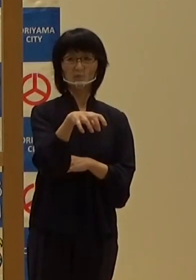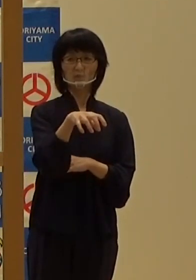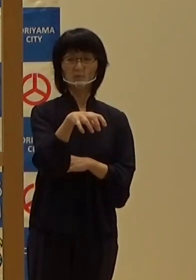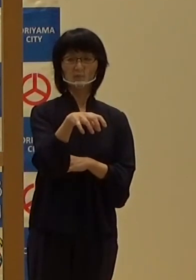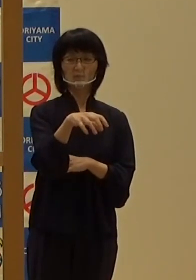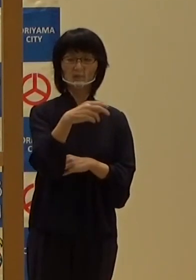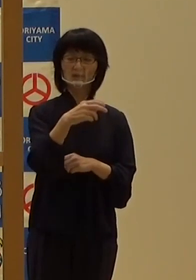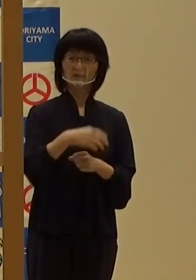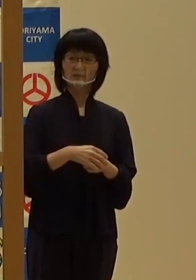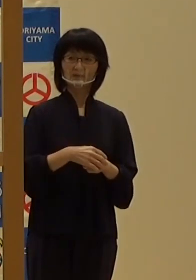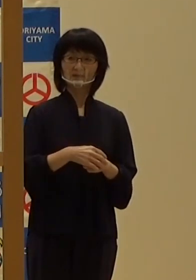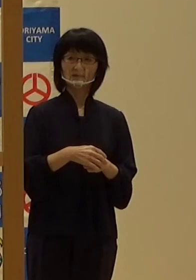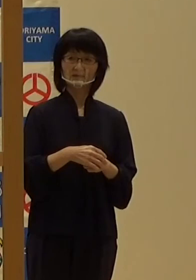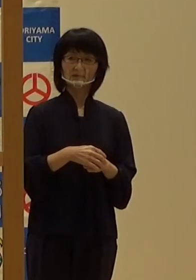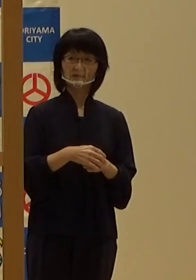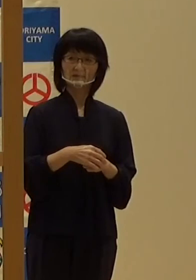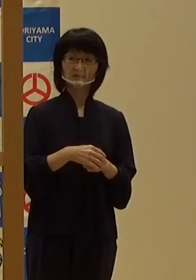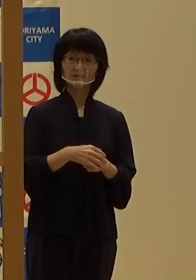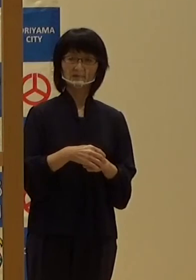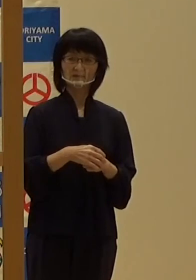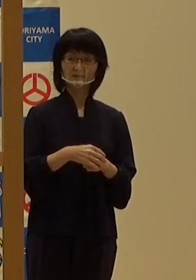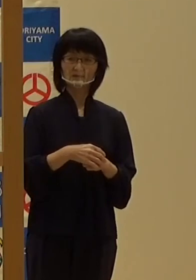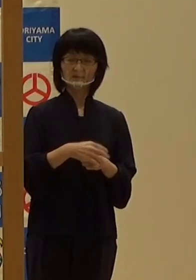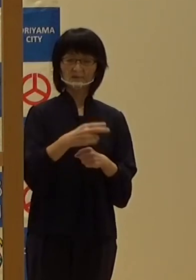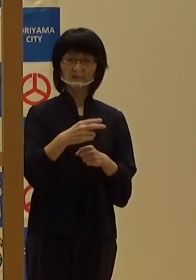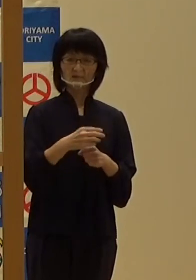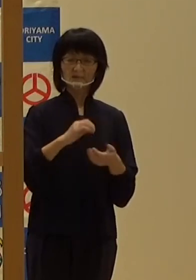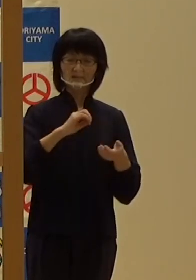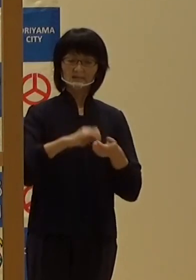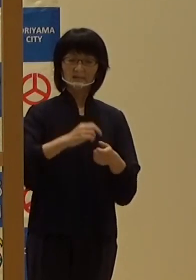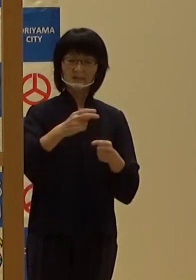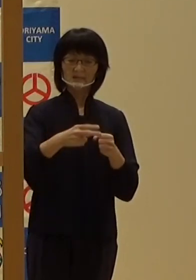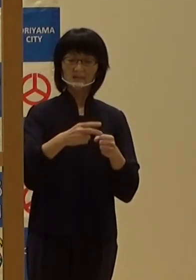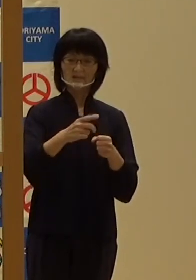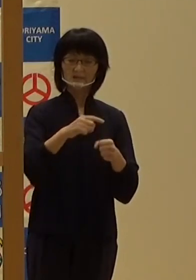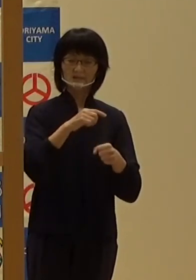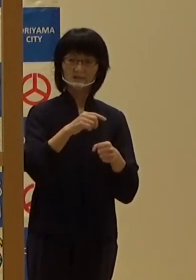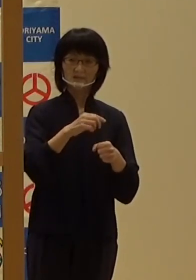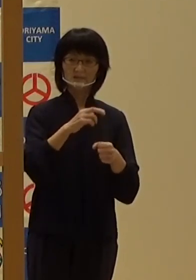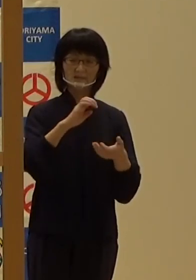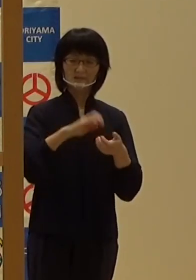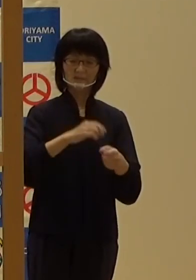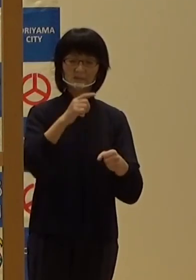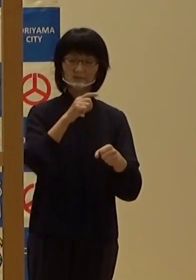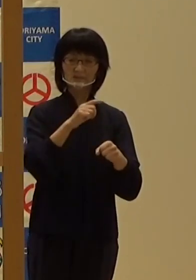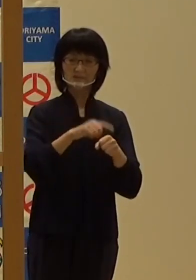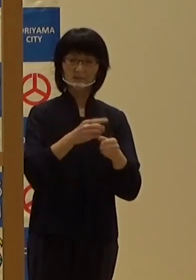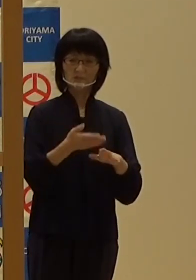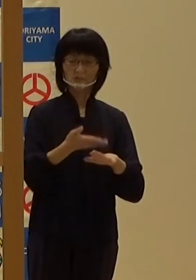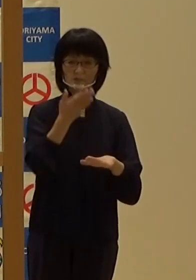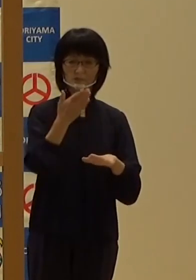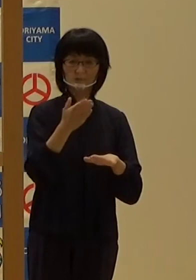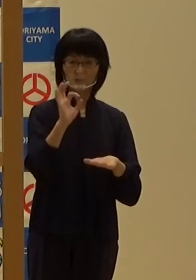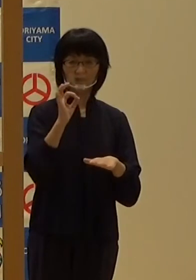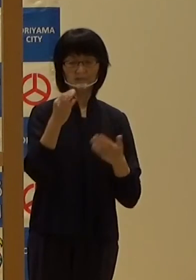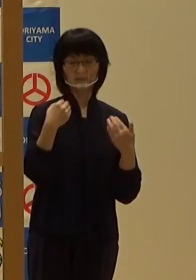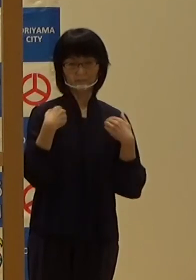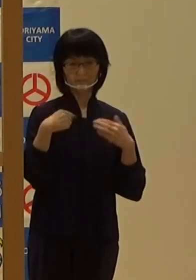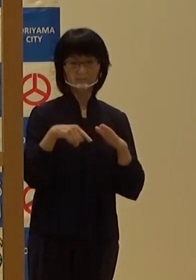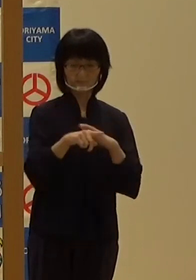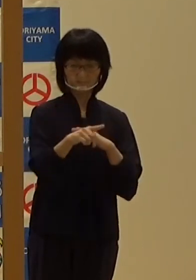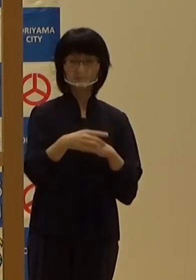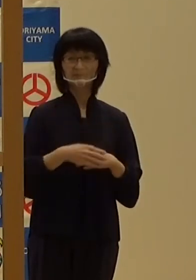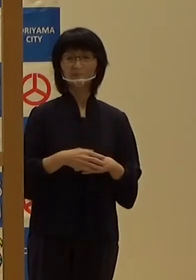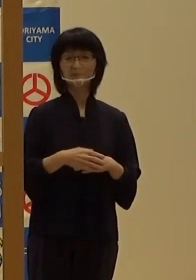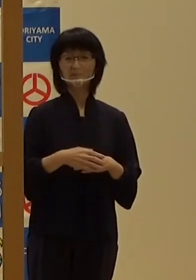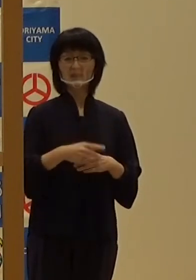。時間を超えてるような、 はい、今すでにですね、その一